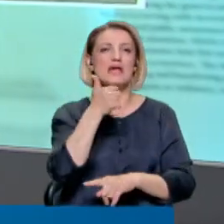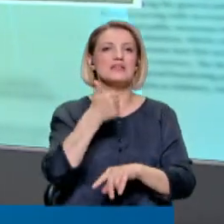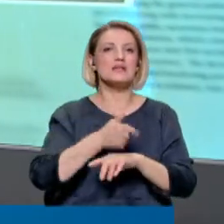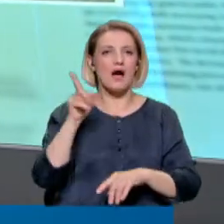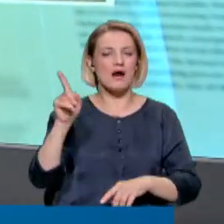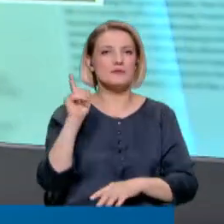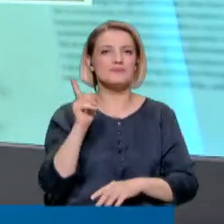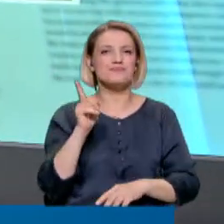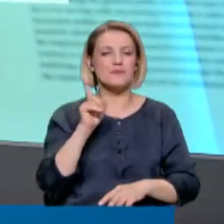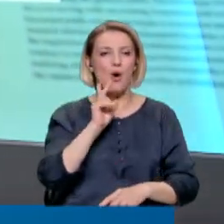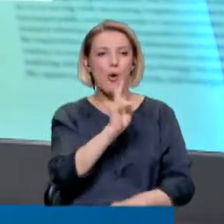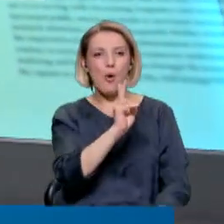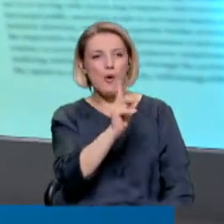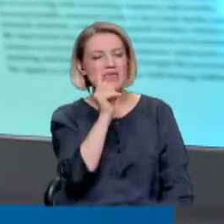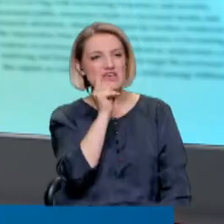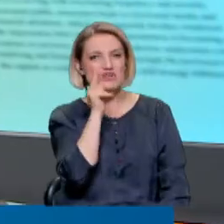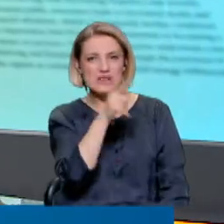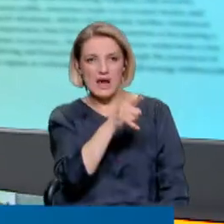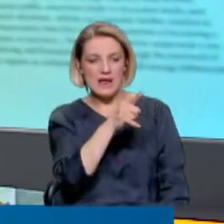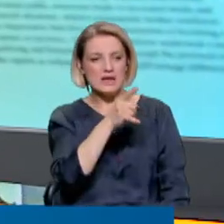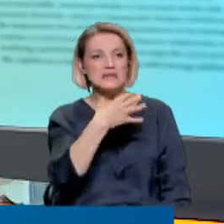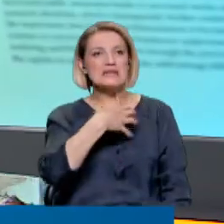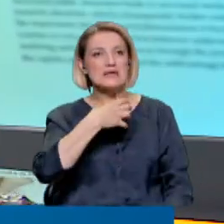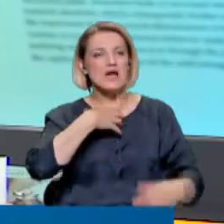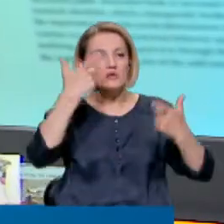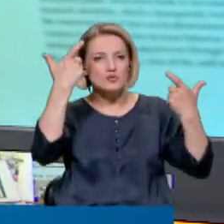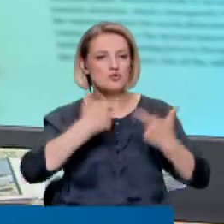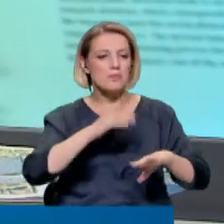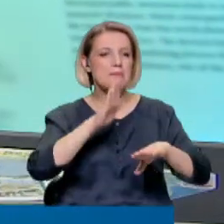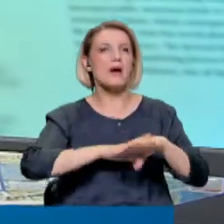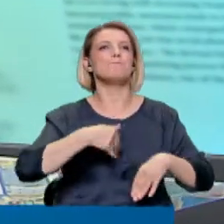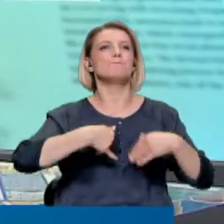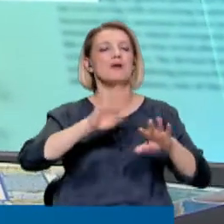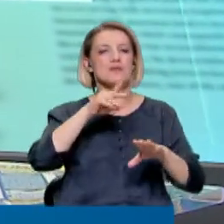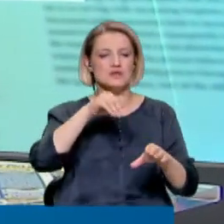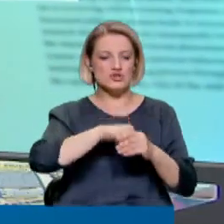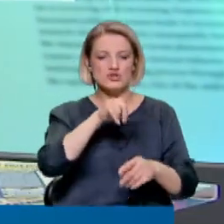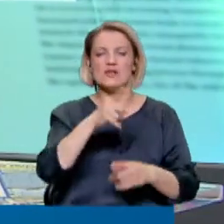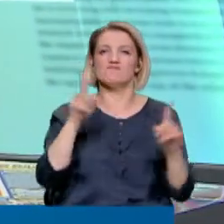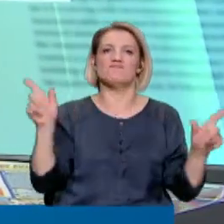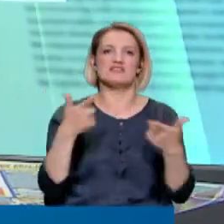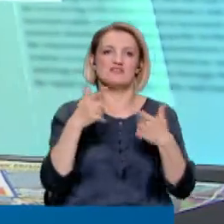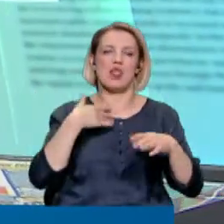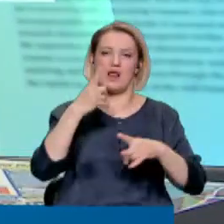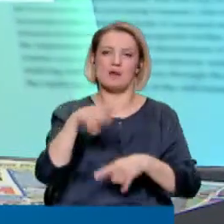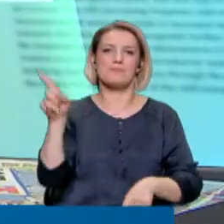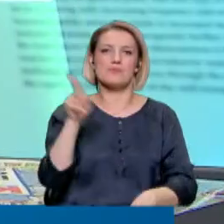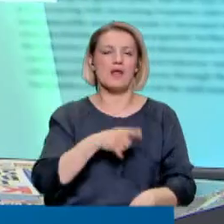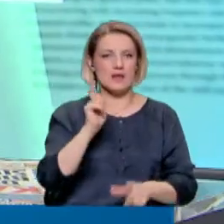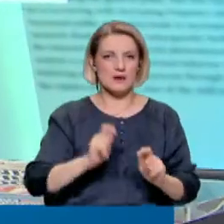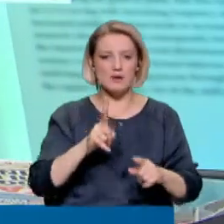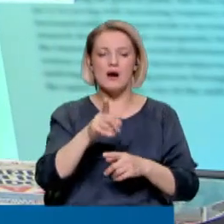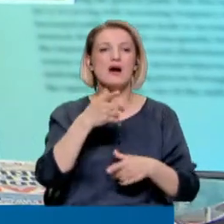yetkilileri dediler ki o kişiler üzerine düşenleri bu için biz bu festivali iptal ettik ama o